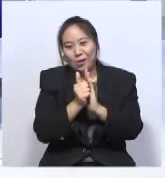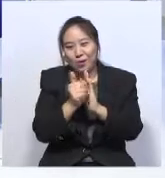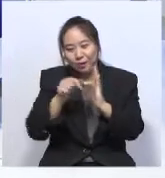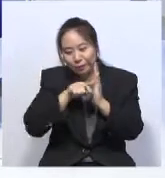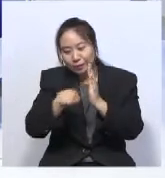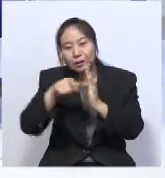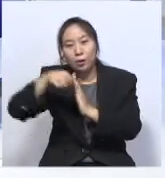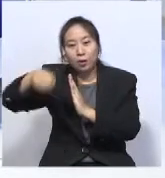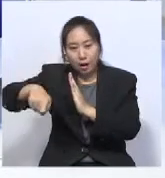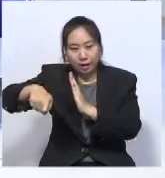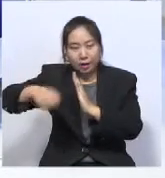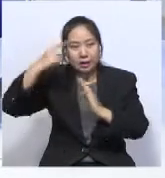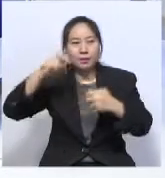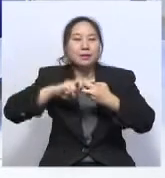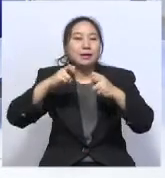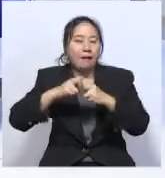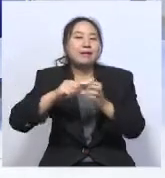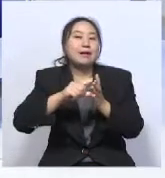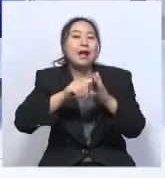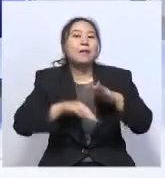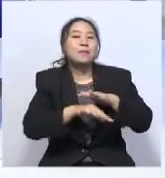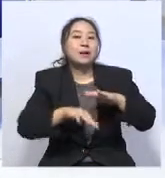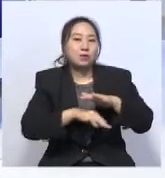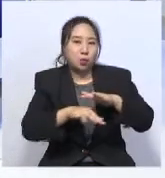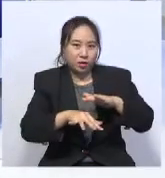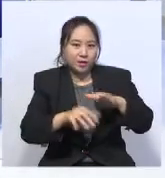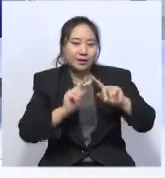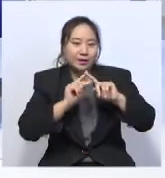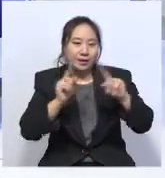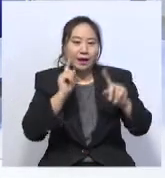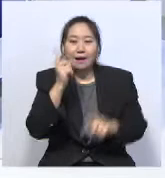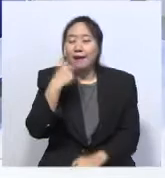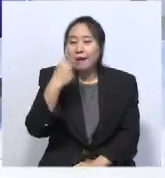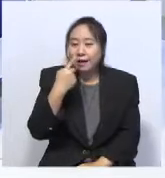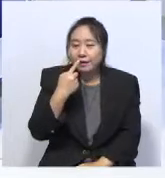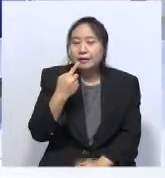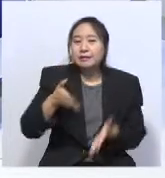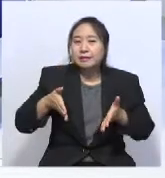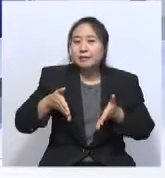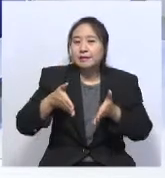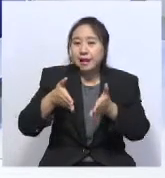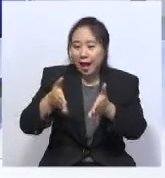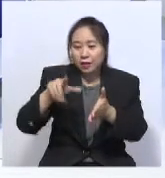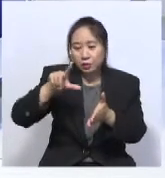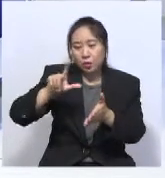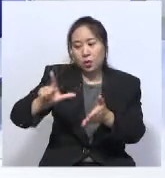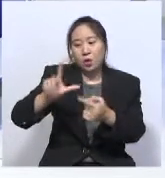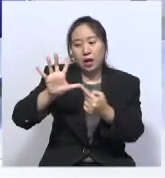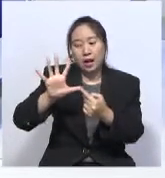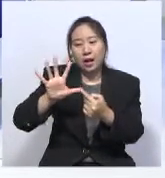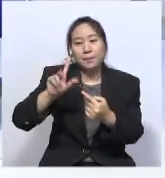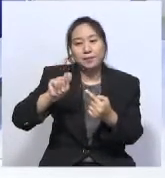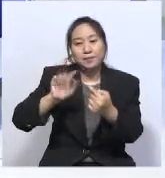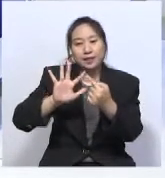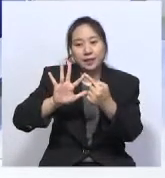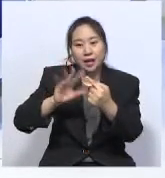างนี่น่าจะเป็นการแก้ปัญหาเบื้องต้นนะครับแต่สำหรับใครที่จะต้องเดินทางผ่านช่วงลำตะคองไม่ว่าจะเป็นร